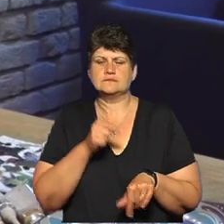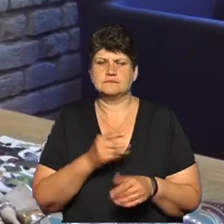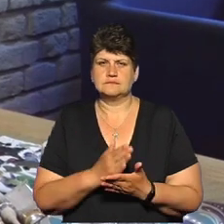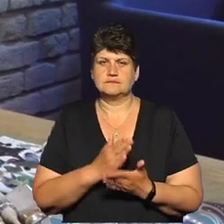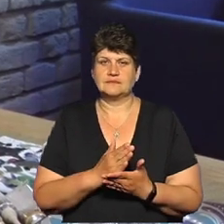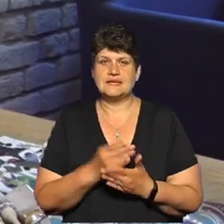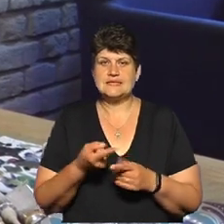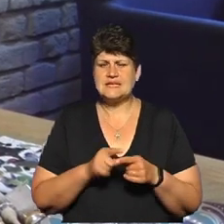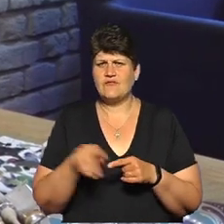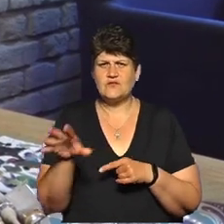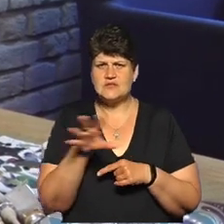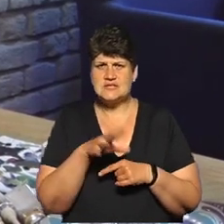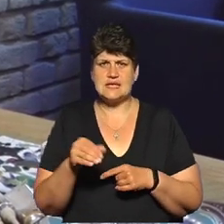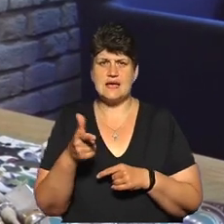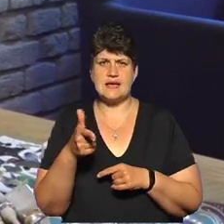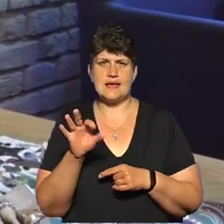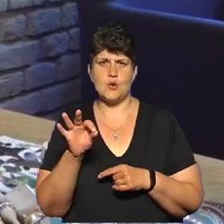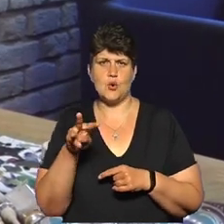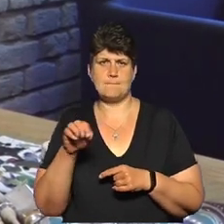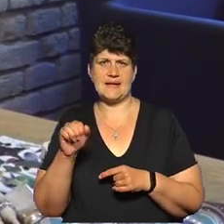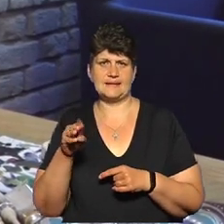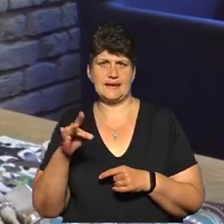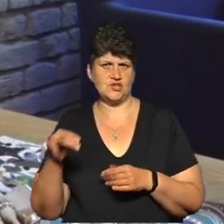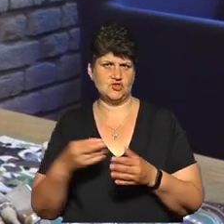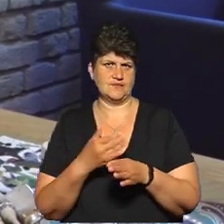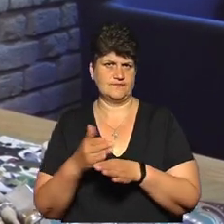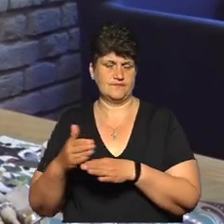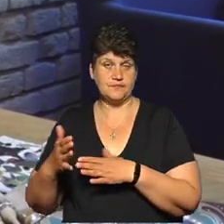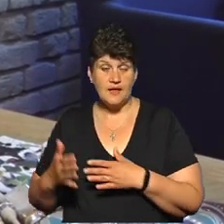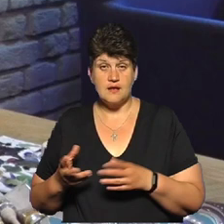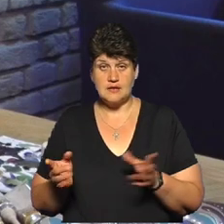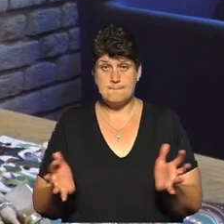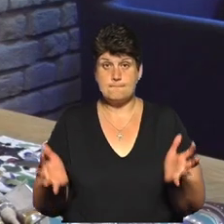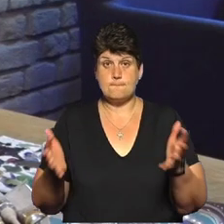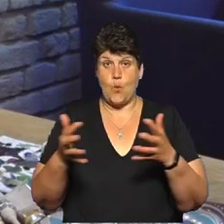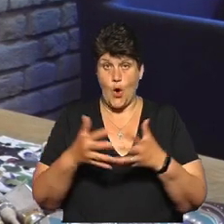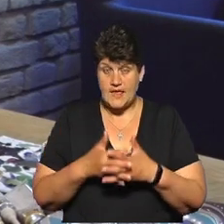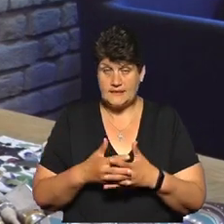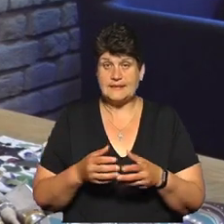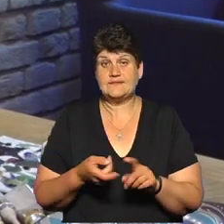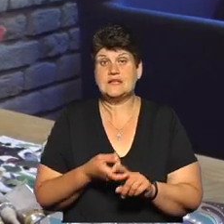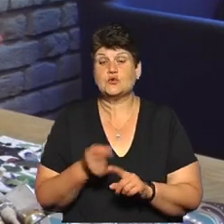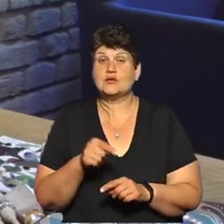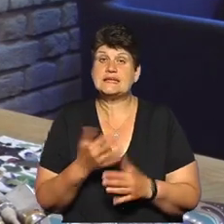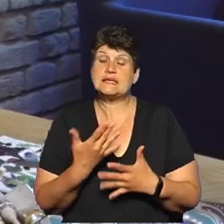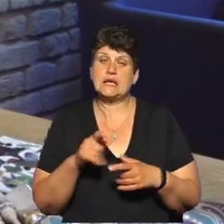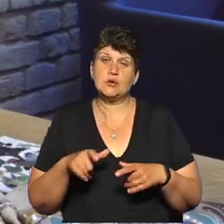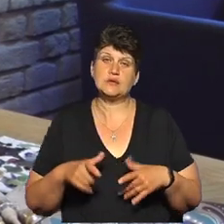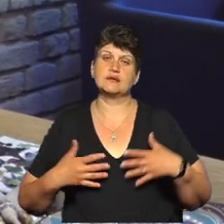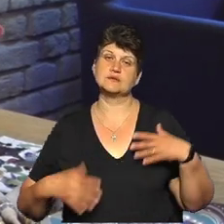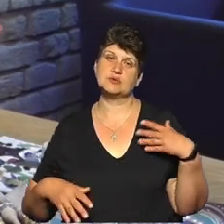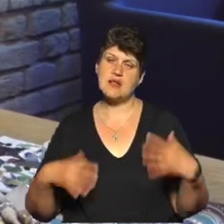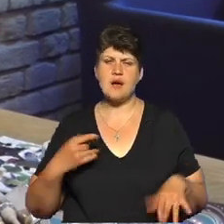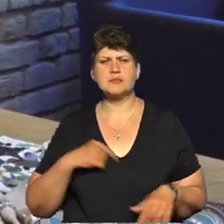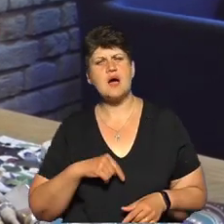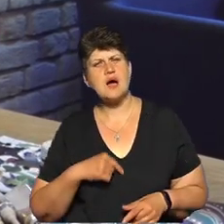елементів. Але в поєднанні і в залежності від того, наскільки людина на сьогодні розслаблена, чи які в неї настрої, малюнок